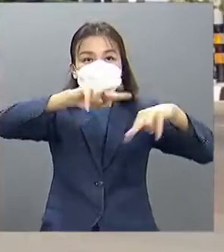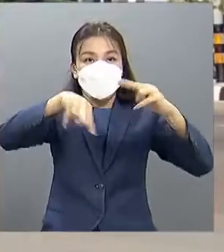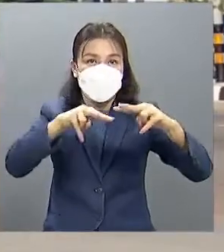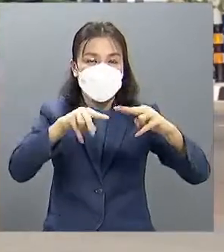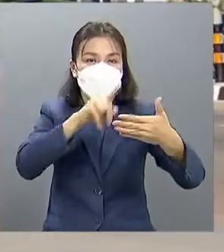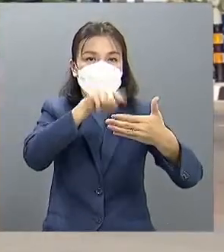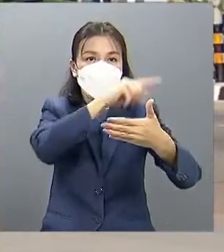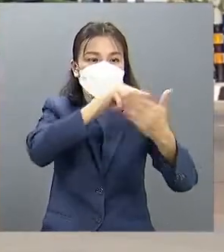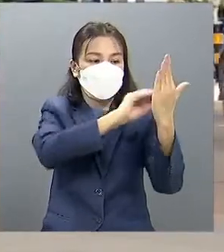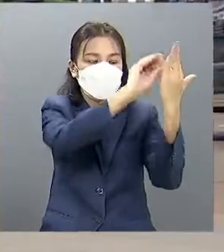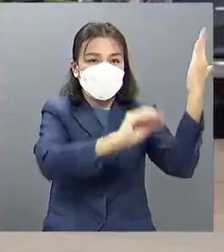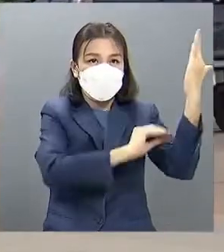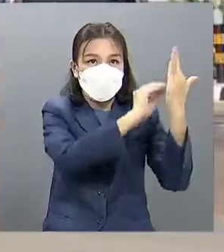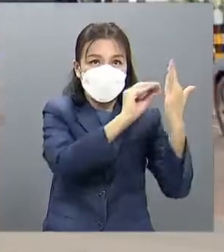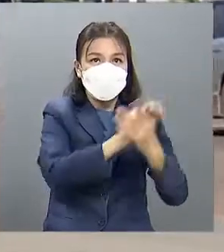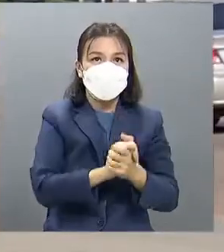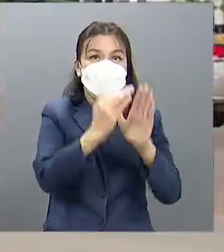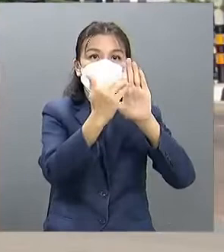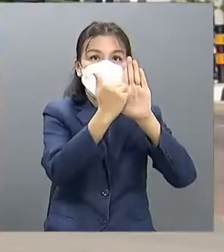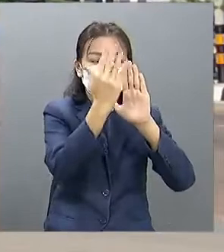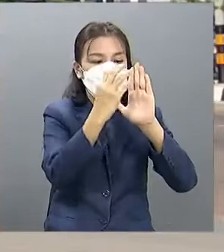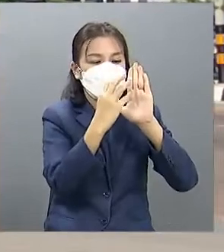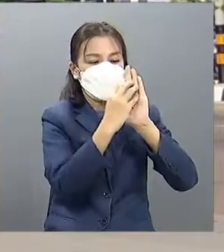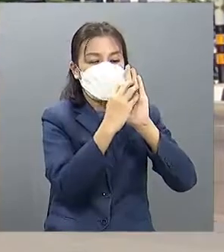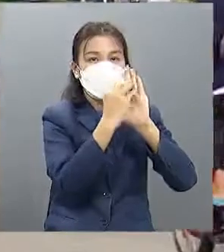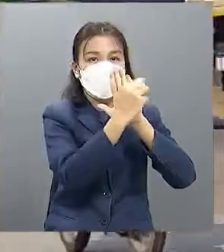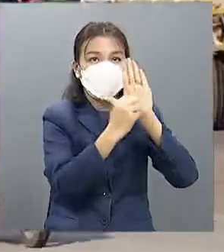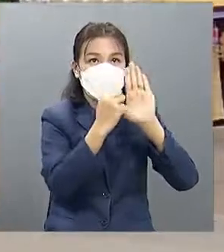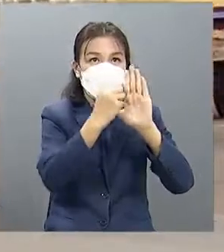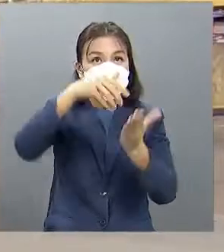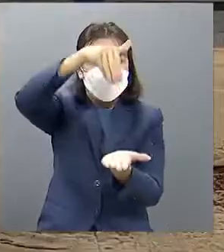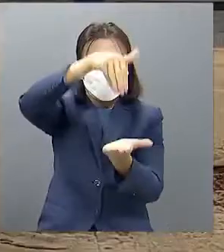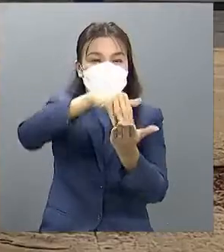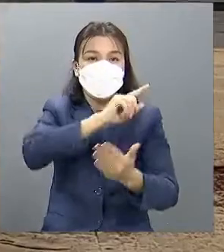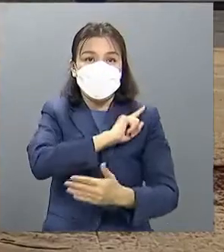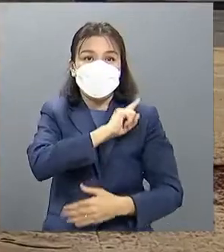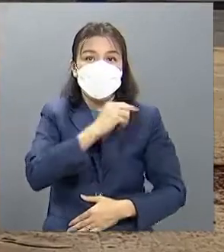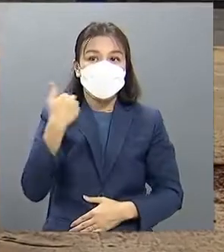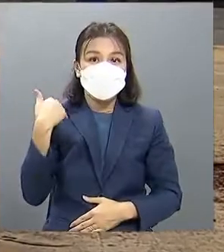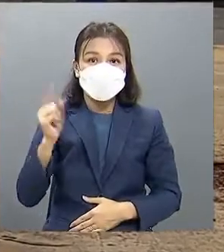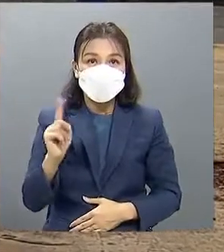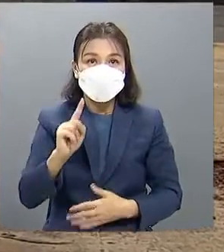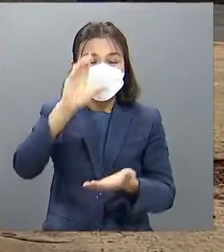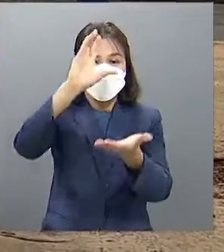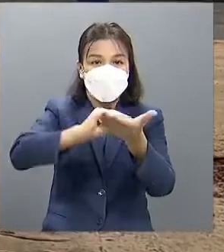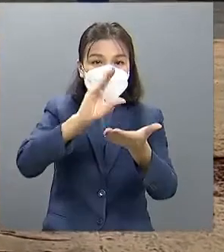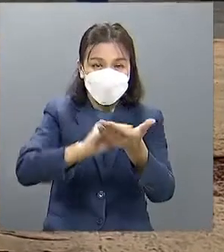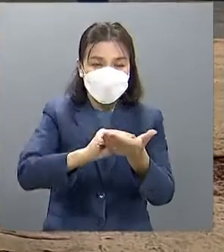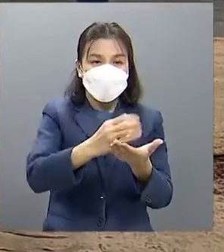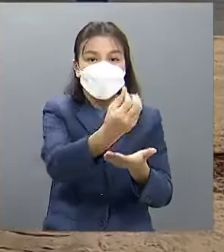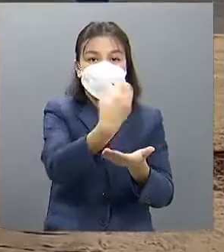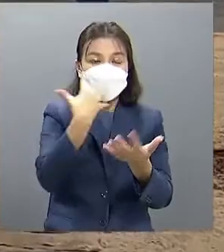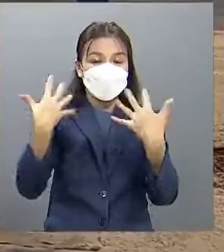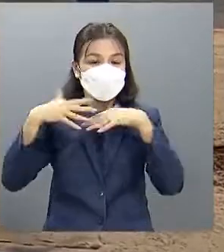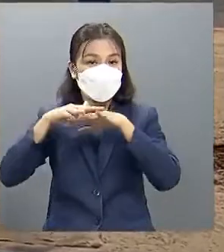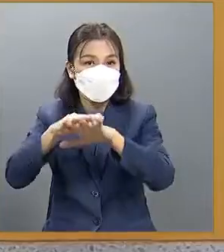พื้นที่ภาคเหนือตอนล่างค่ะศูนย์จะมีหน้าที่รับข้อมูลรับการประสานงานเพื่อให้การเลือกตั้งเป็นไปอย่างเรียบ